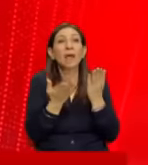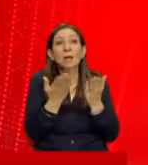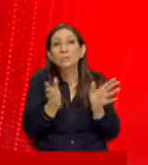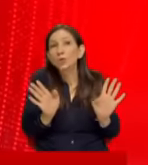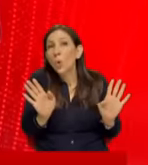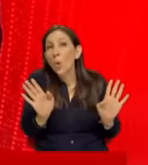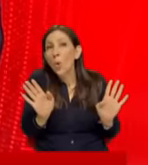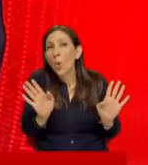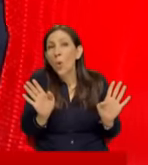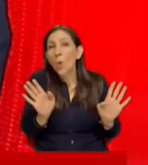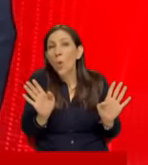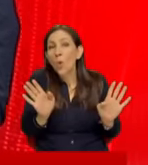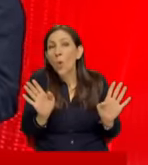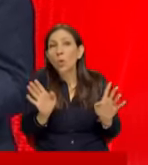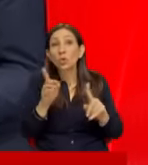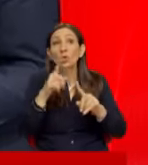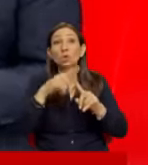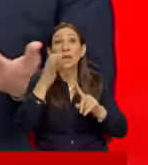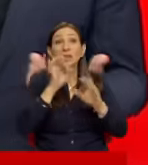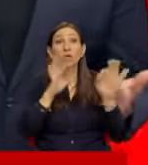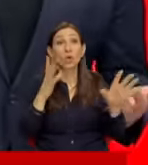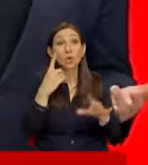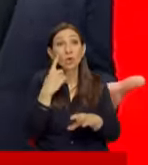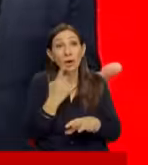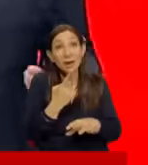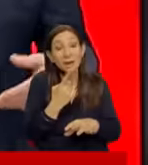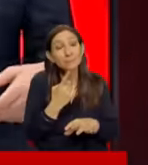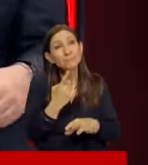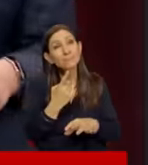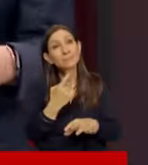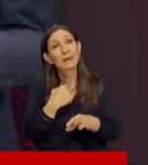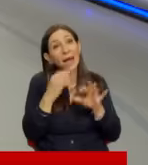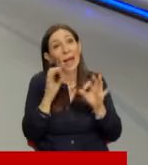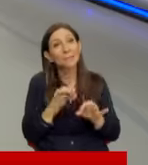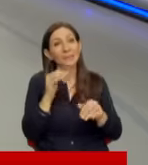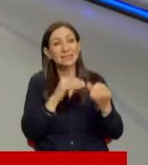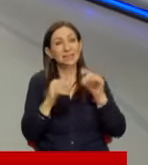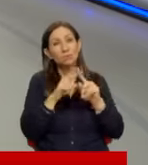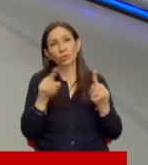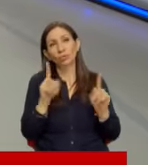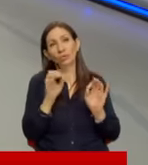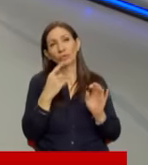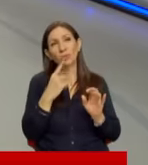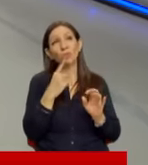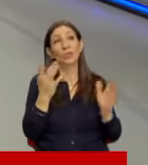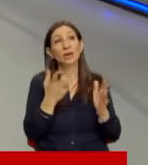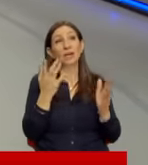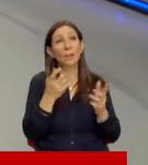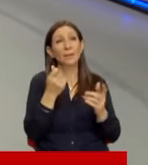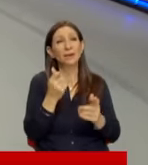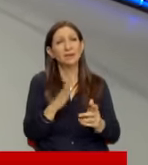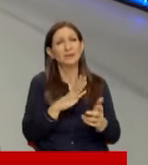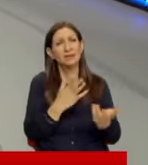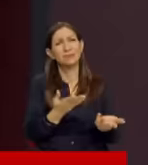yok. Turgut Altınok açısından hani ben hep seçim boyunca şunu dedim. Ya bu kadar servetiniz